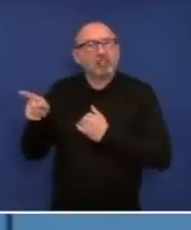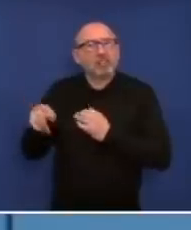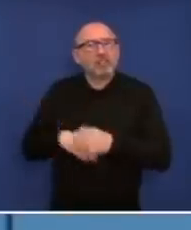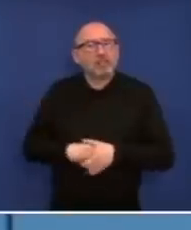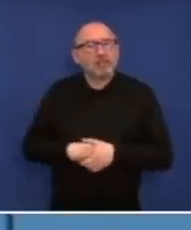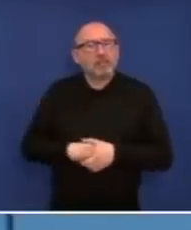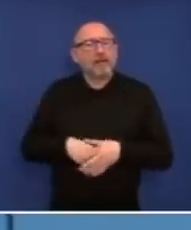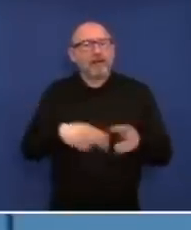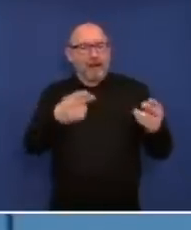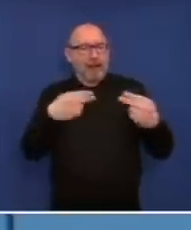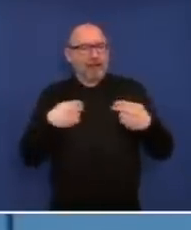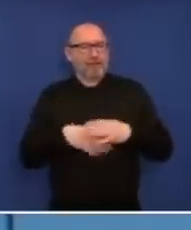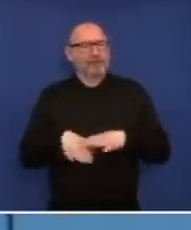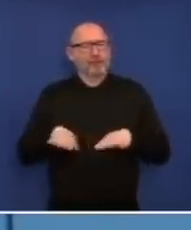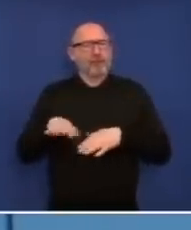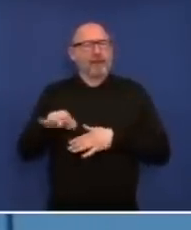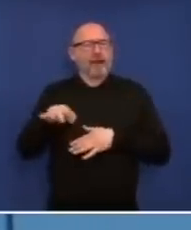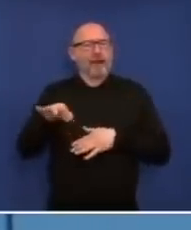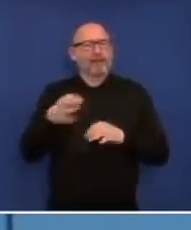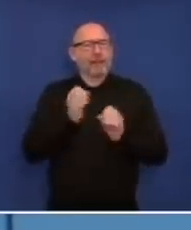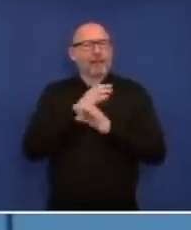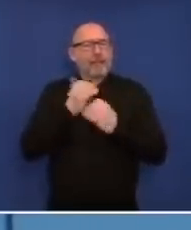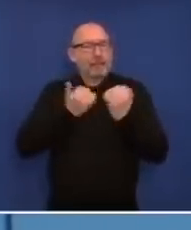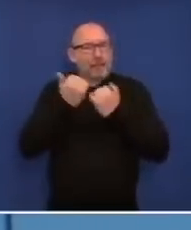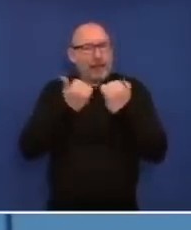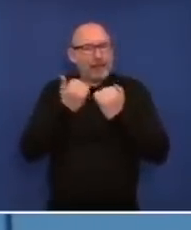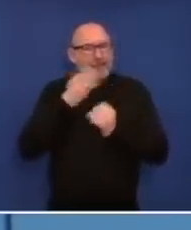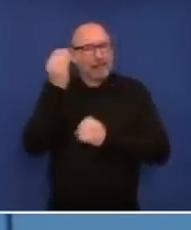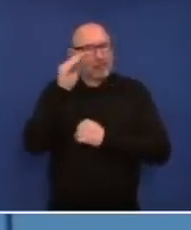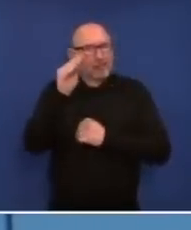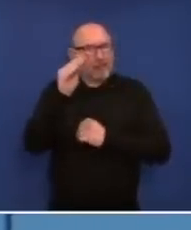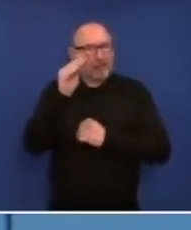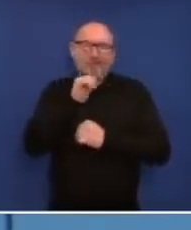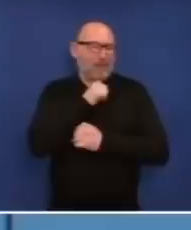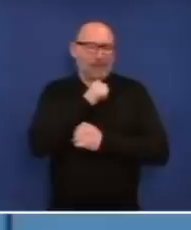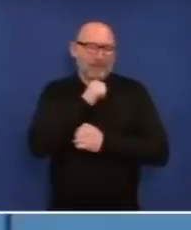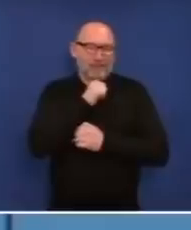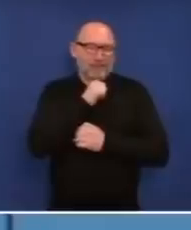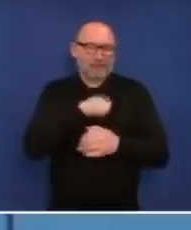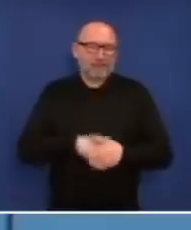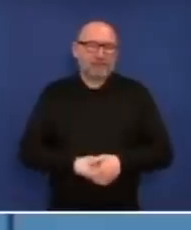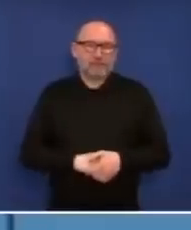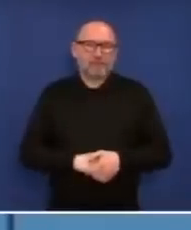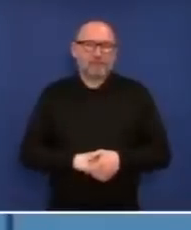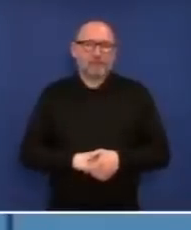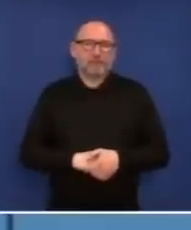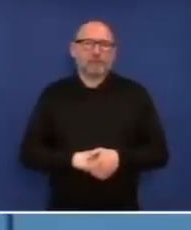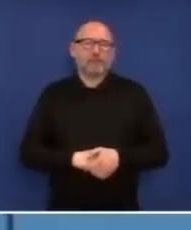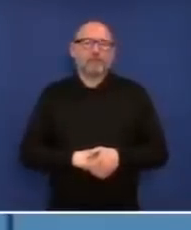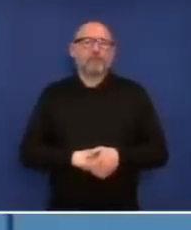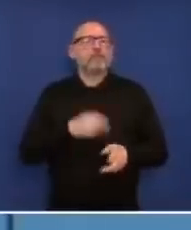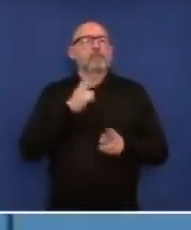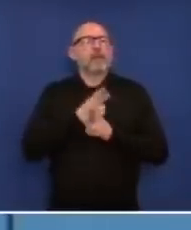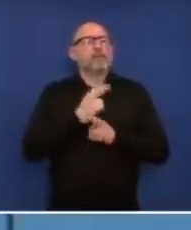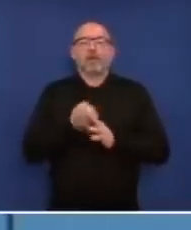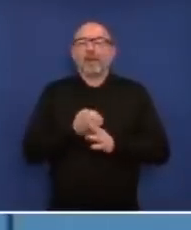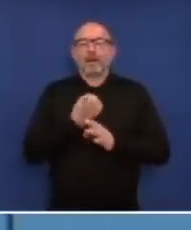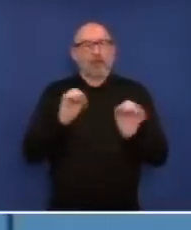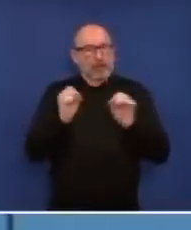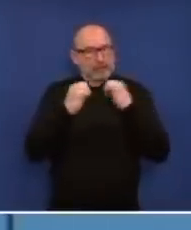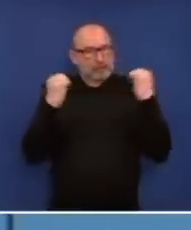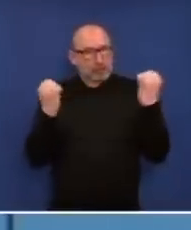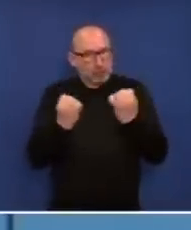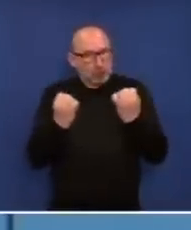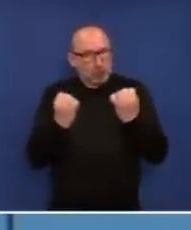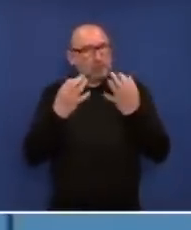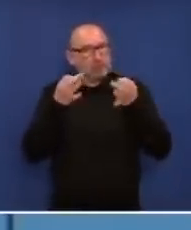keine einzelnen Medienberichte kommentieren. Wir haben natürlich immer über die aktuelle Situation